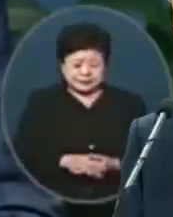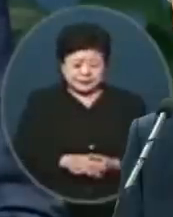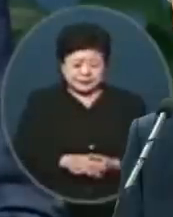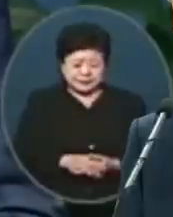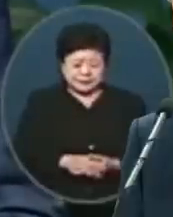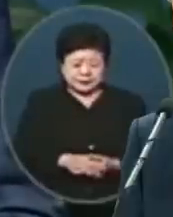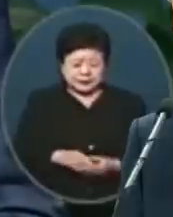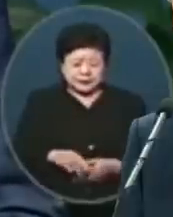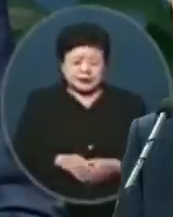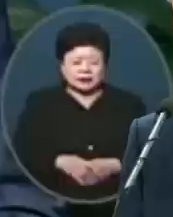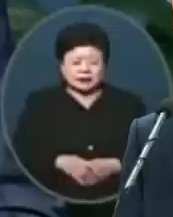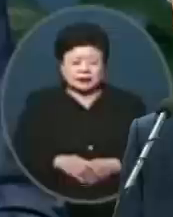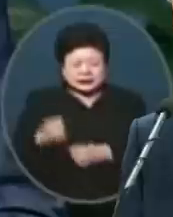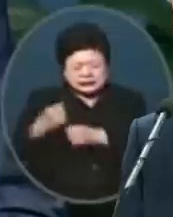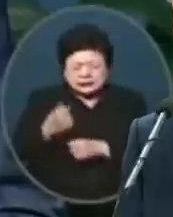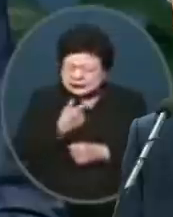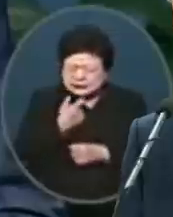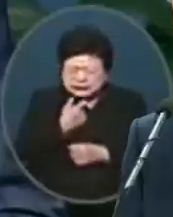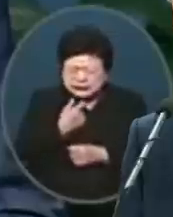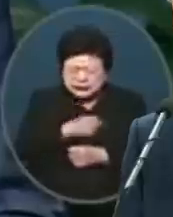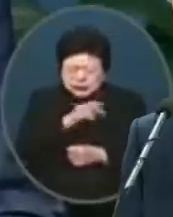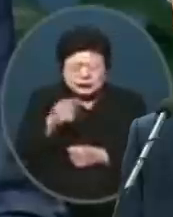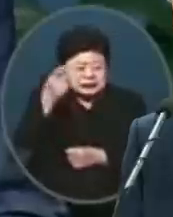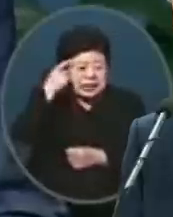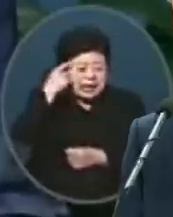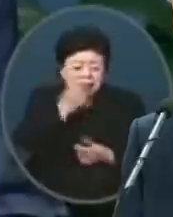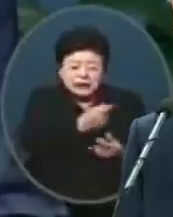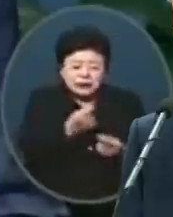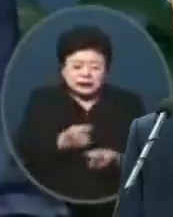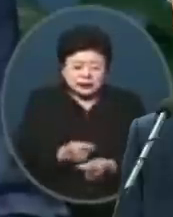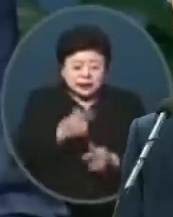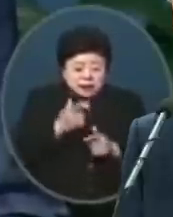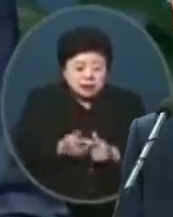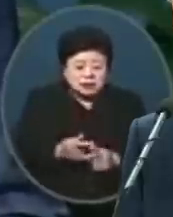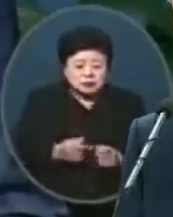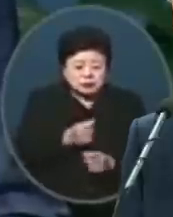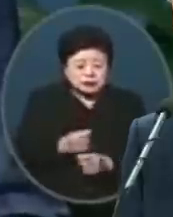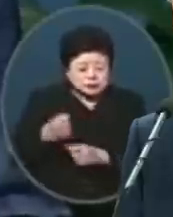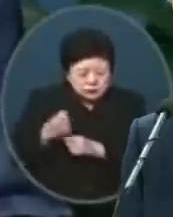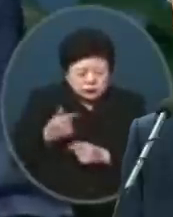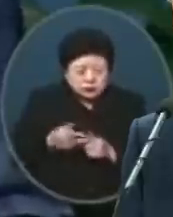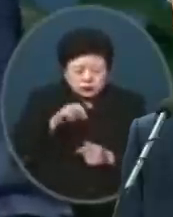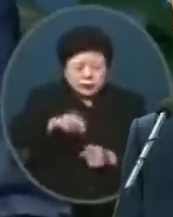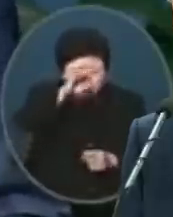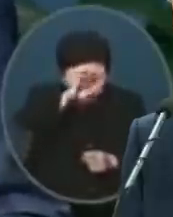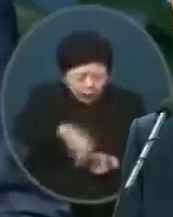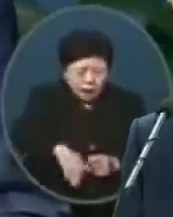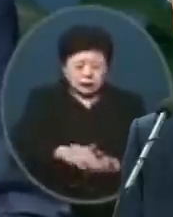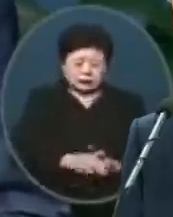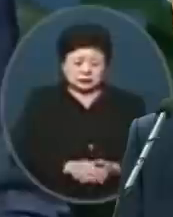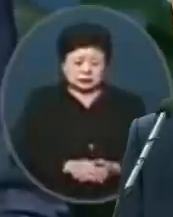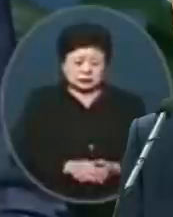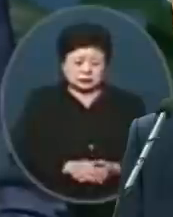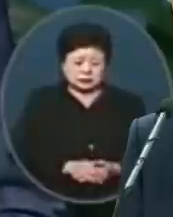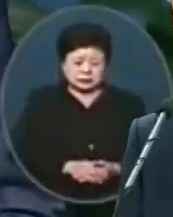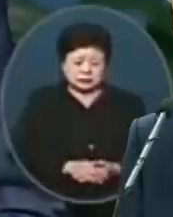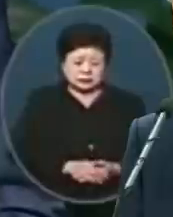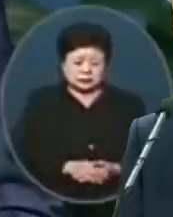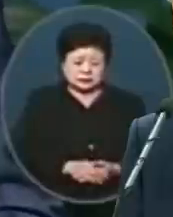안 짊어지려고 하는 것이 우리의 본성입니다. 예수님은 수고하고 무거운 짐을 가진 사람은 당신에게로